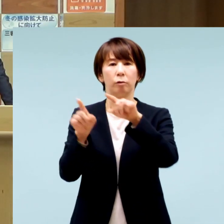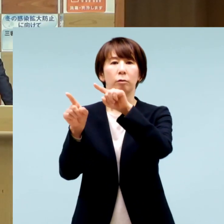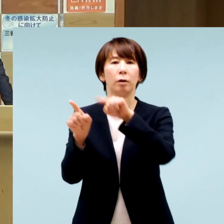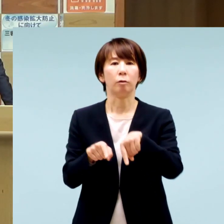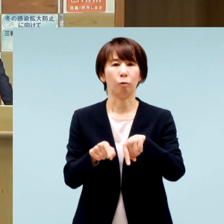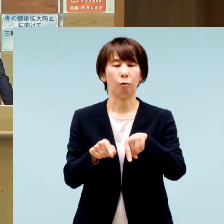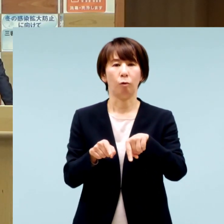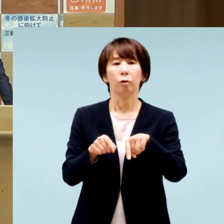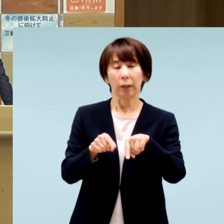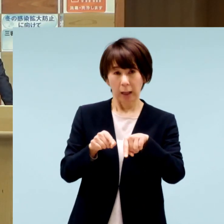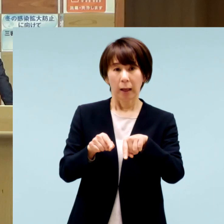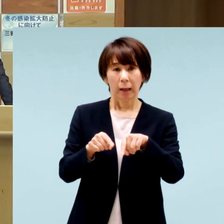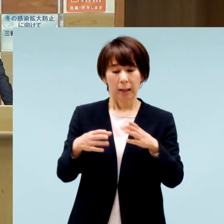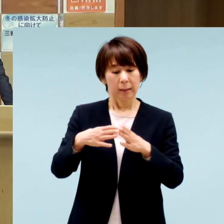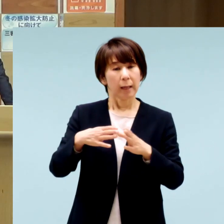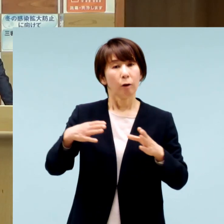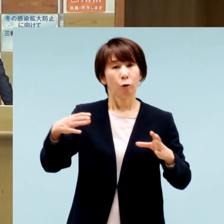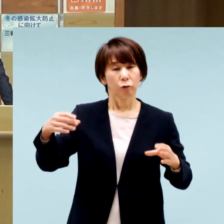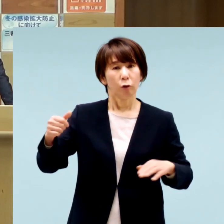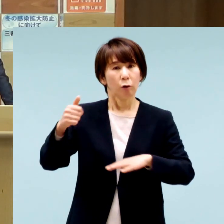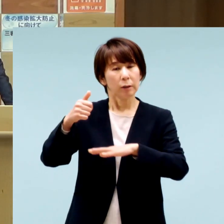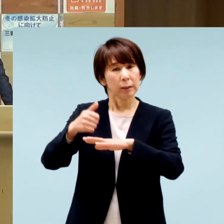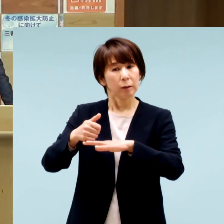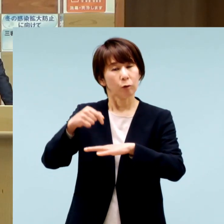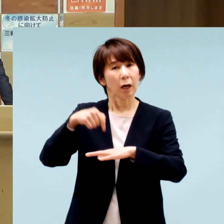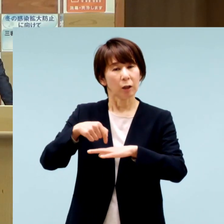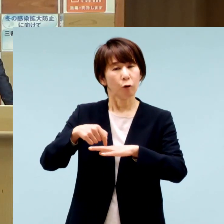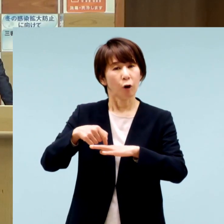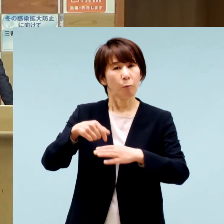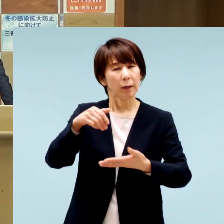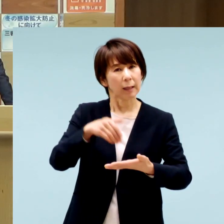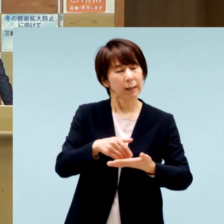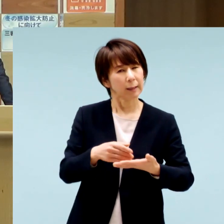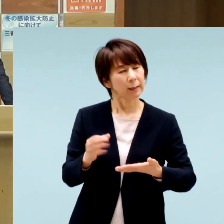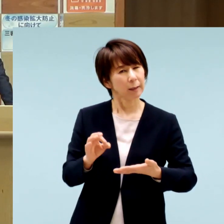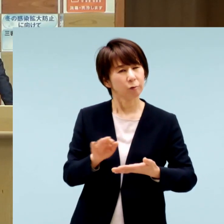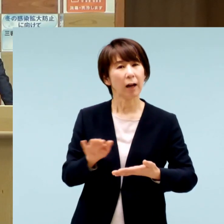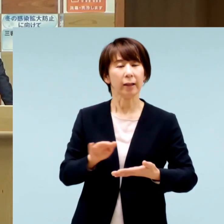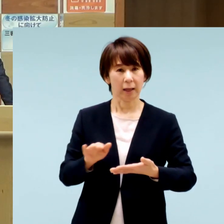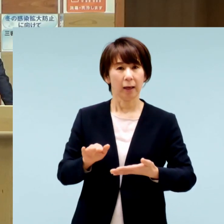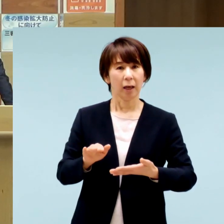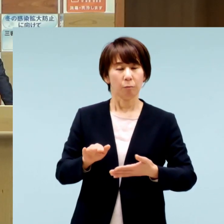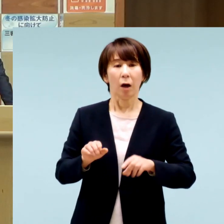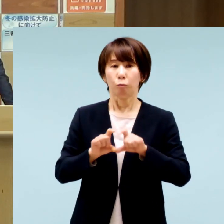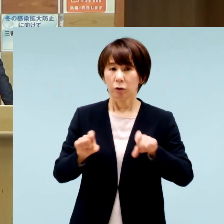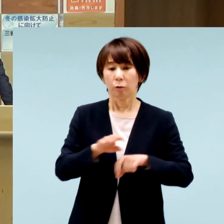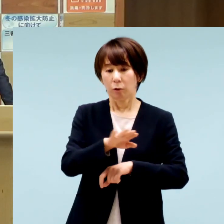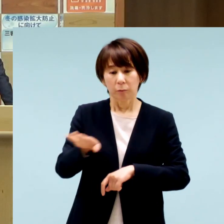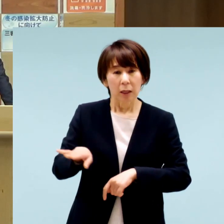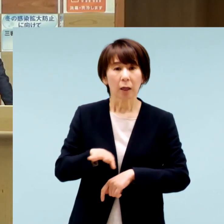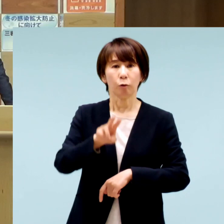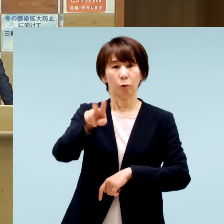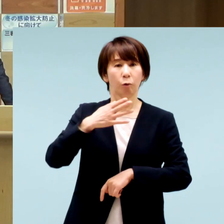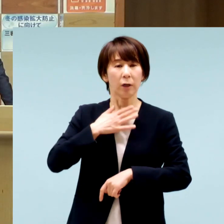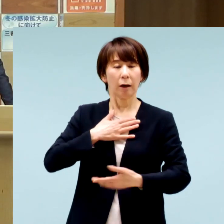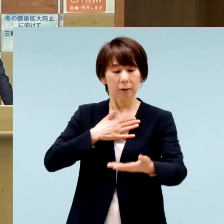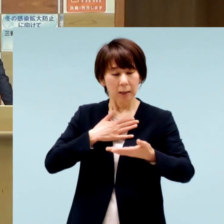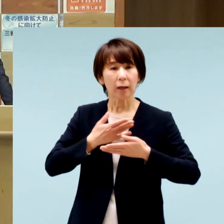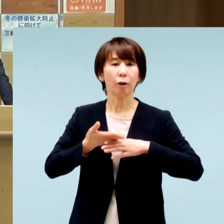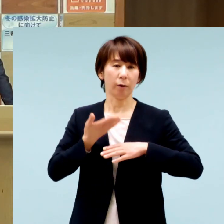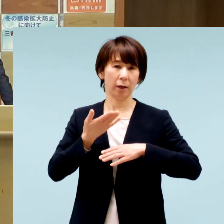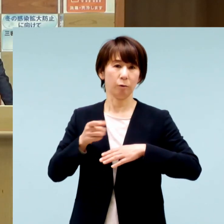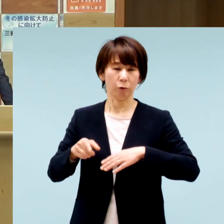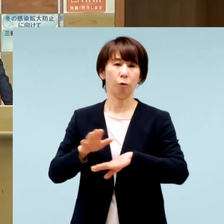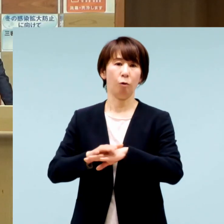で知事を皆さんのご理解を得てさせていただいてますけども、やはり政治家自らがそ